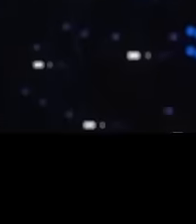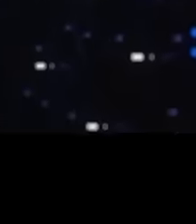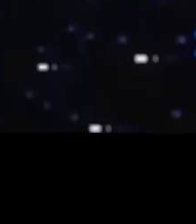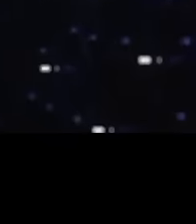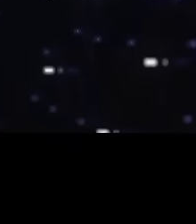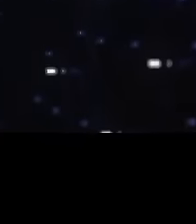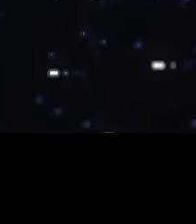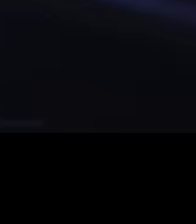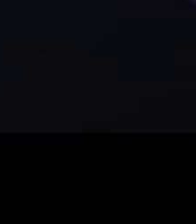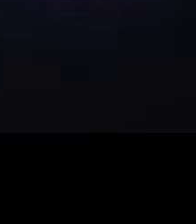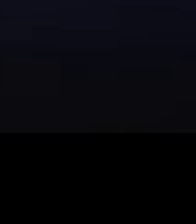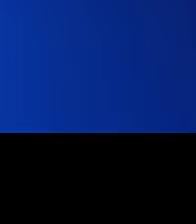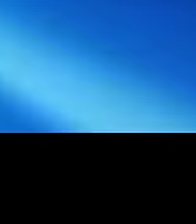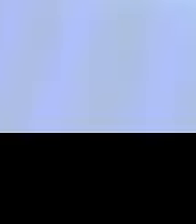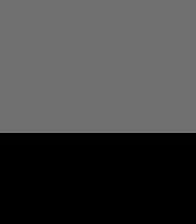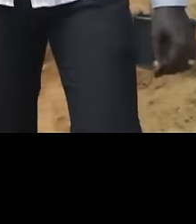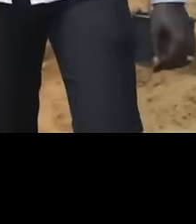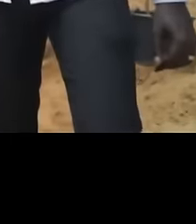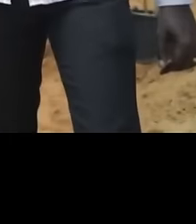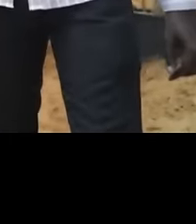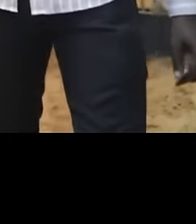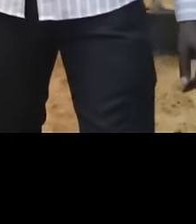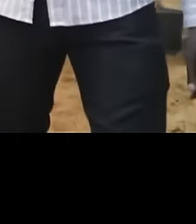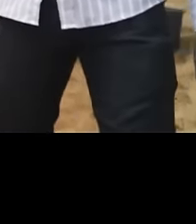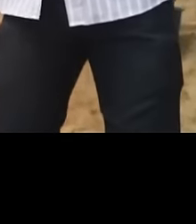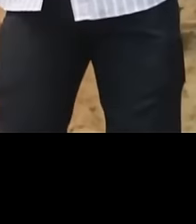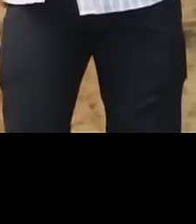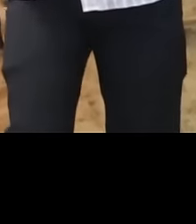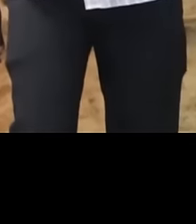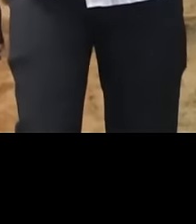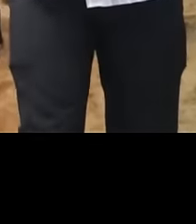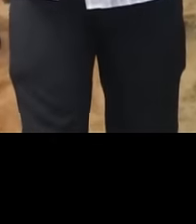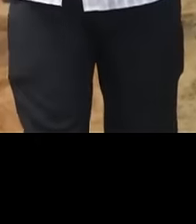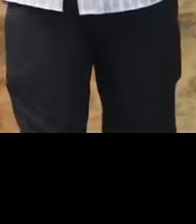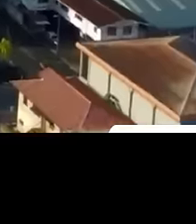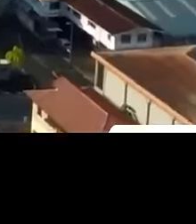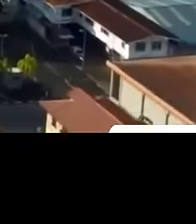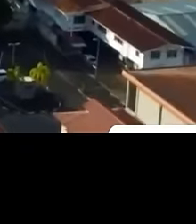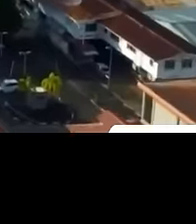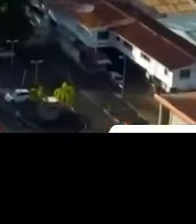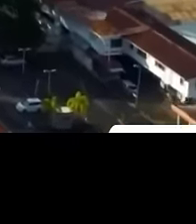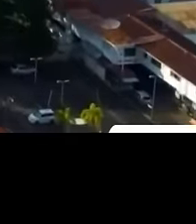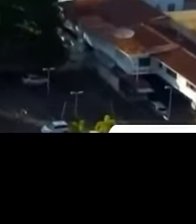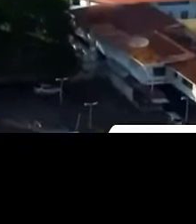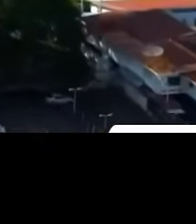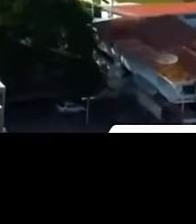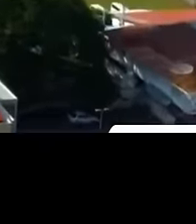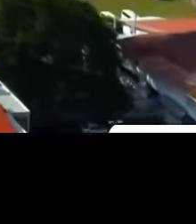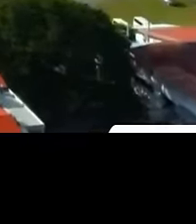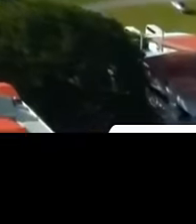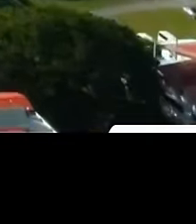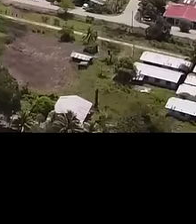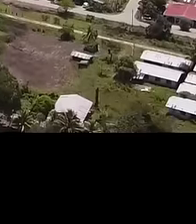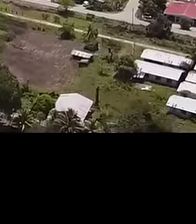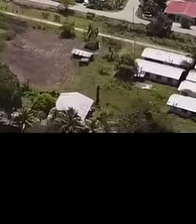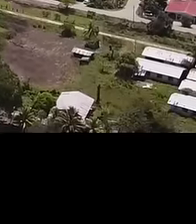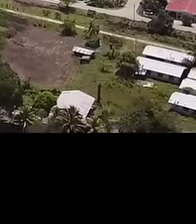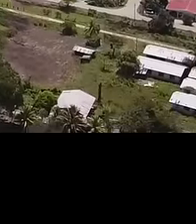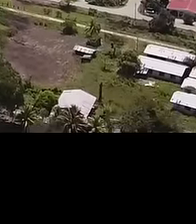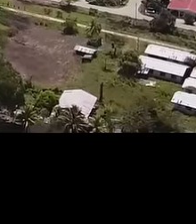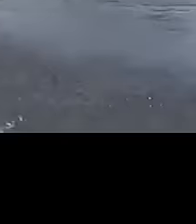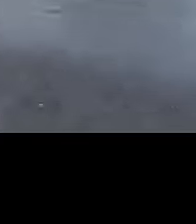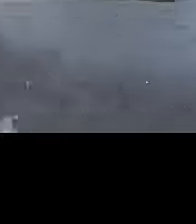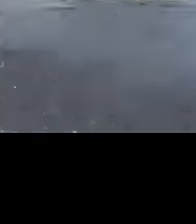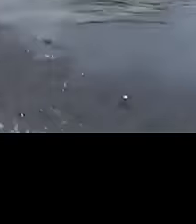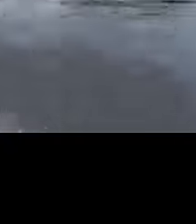netwerken zorgen ervoor dat niemand wordt achtergelaten. Of u nu in de stad, in een district